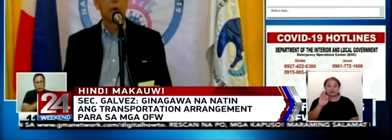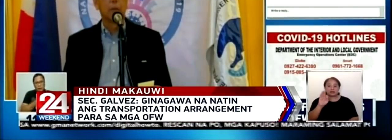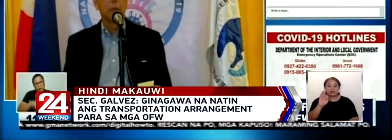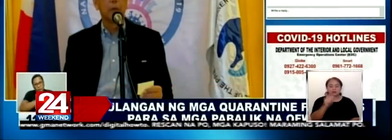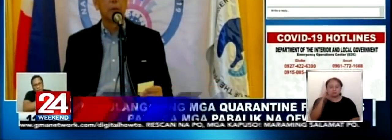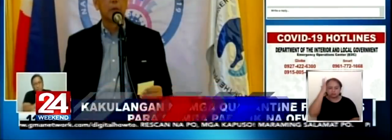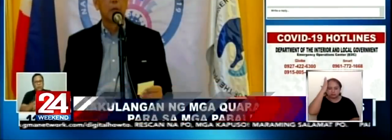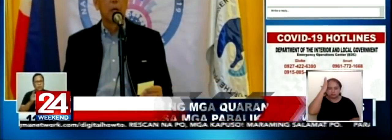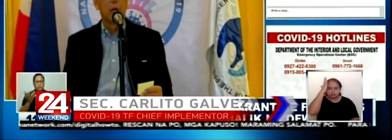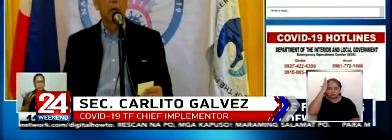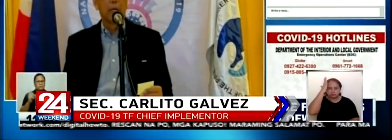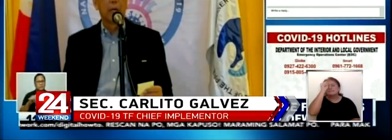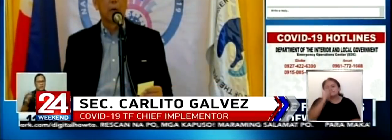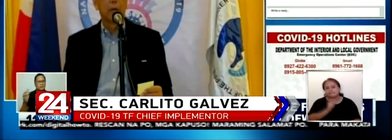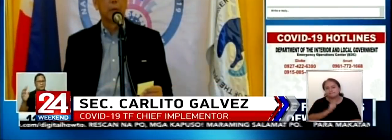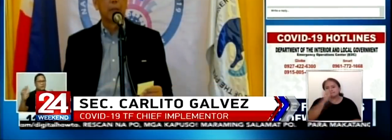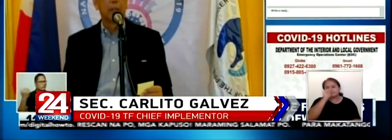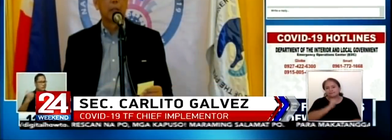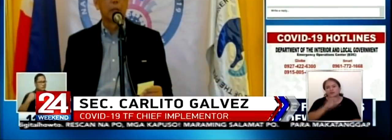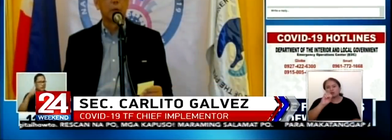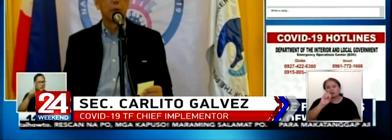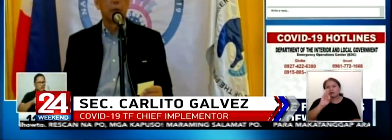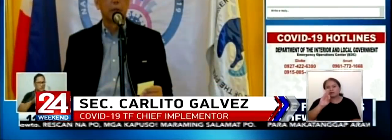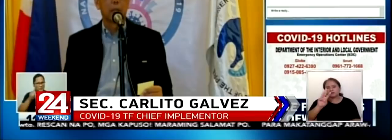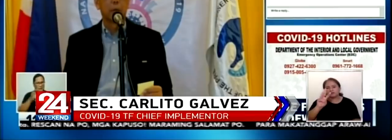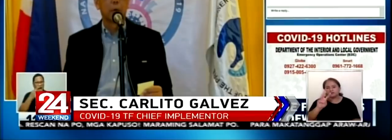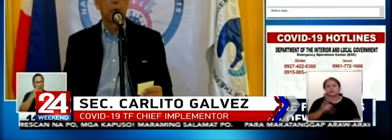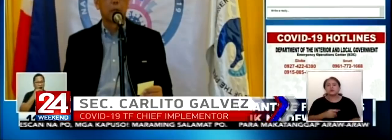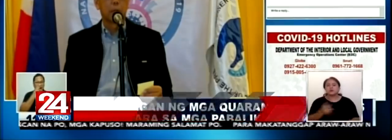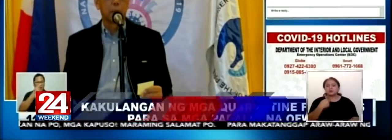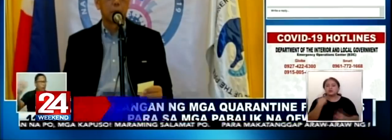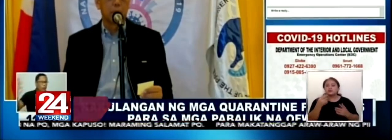sa ating mga OFWs. Ginagawa na po natin ang